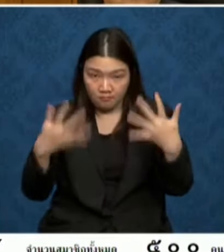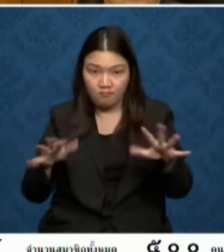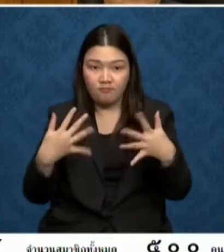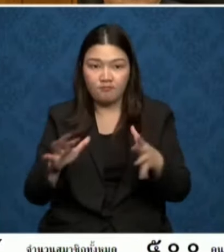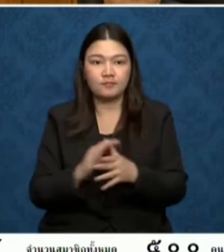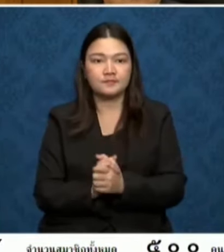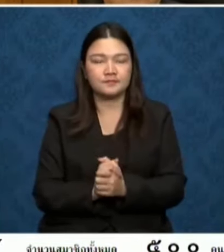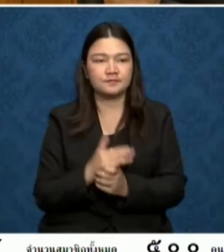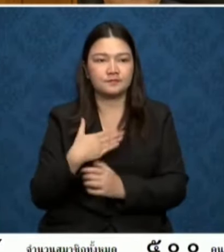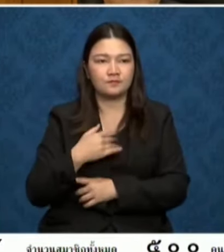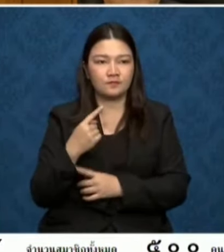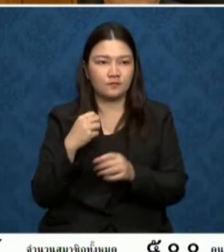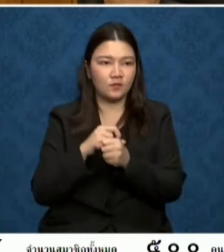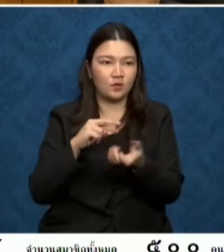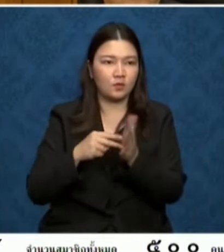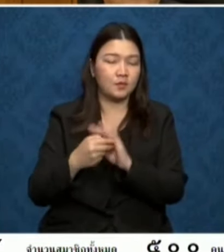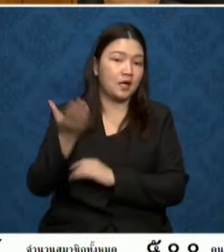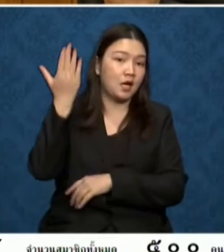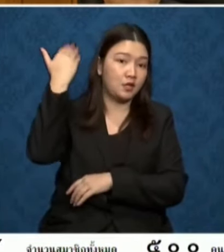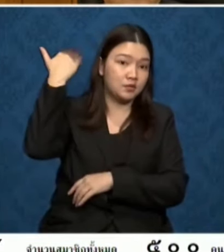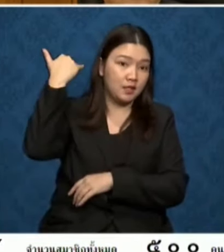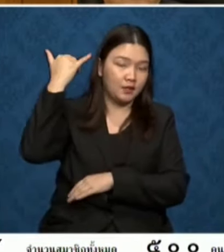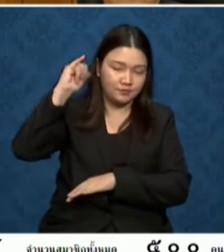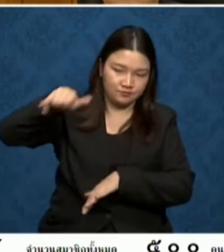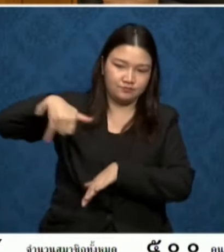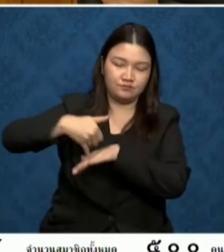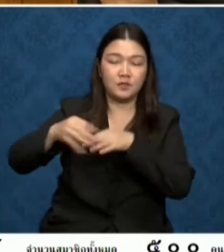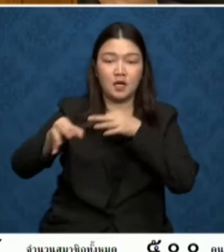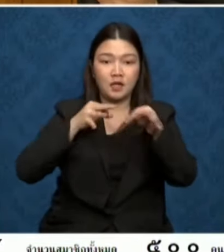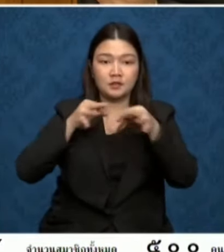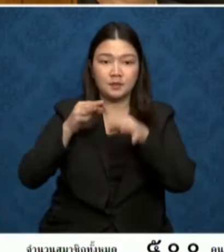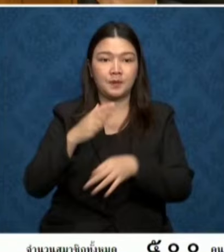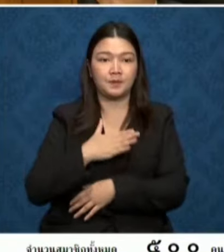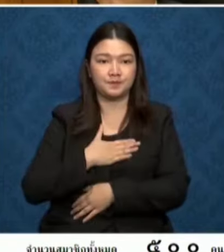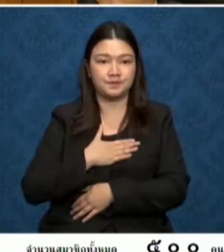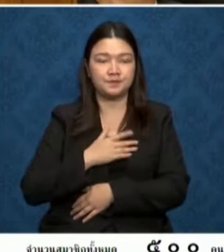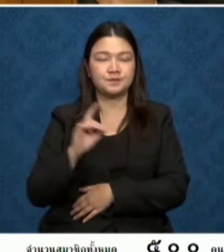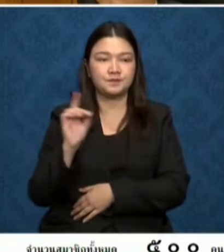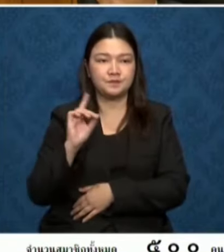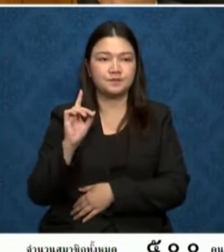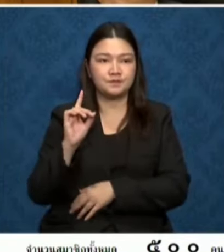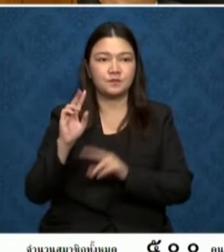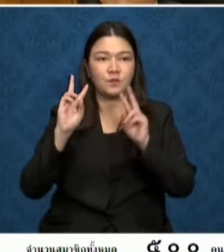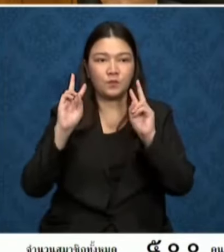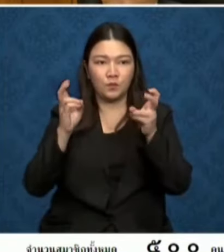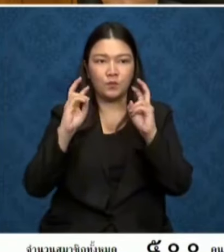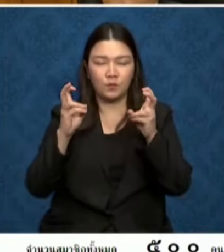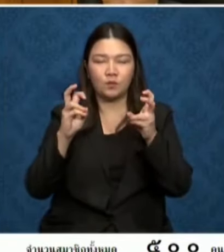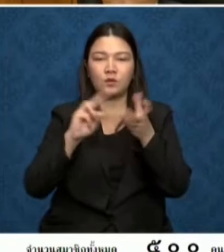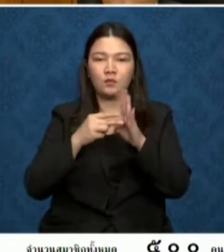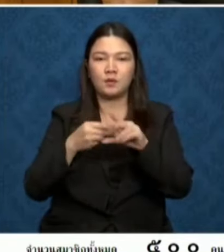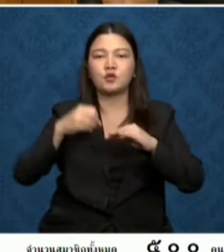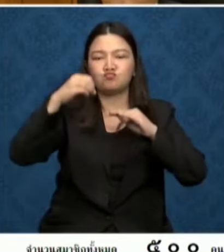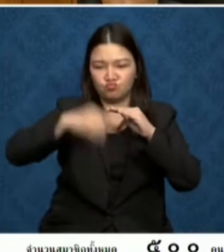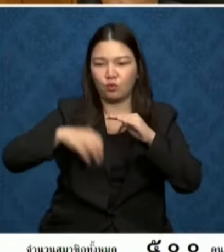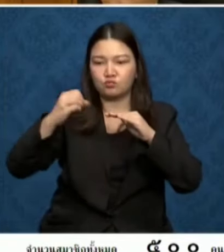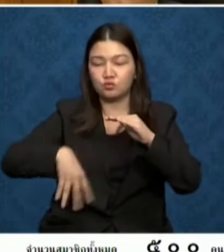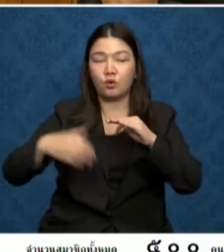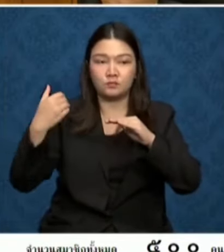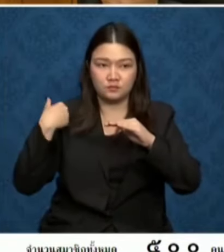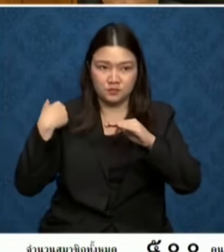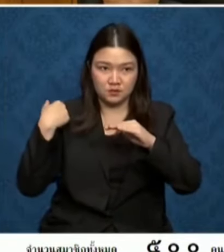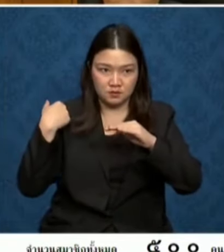ข้อสังเกตภาพรวมจริงๆคราวที่แล้วที่ขึ้นมาชี้แจงเนี่ยสำหรับการพิจารณางบประมาณมันก็มีข้อบกพร่องสำหรับปี